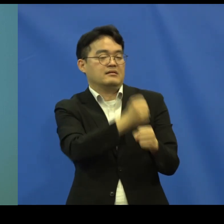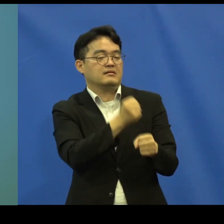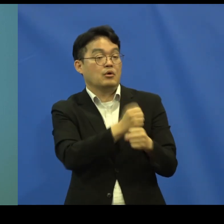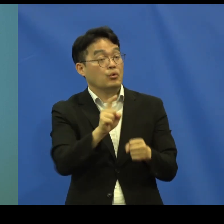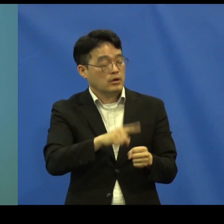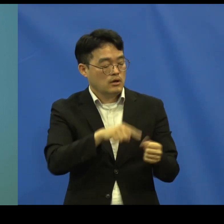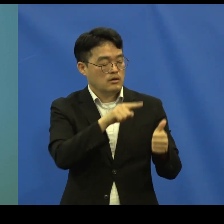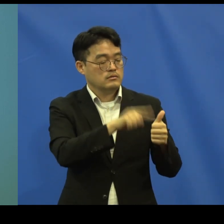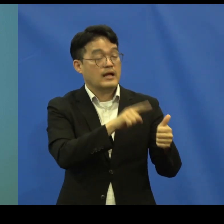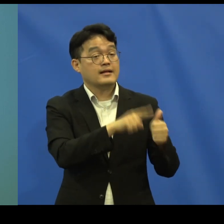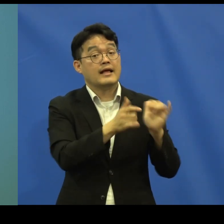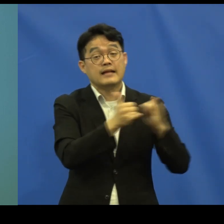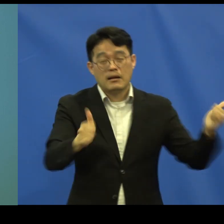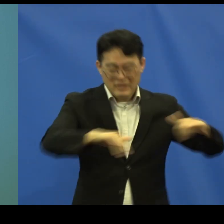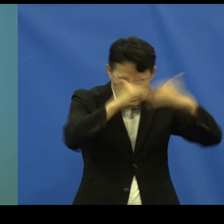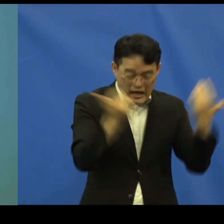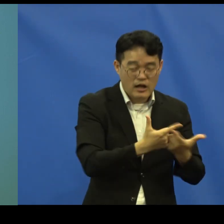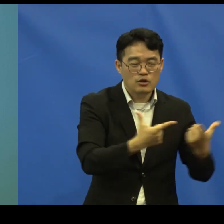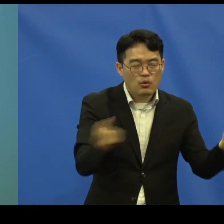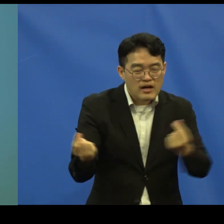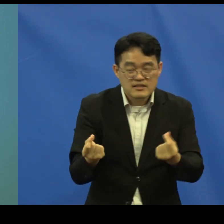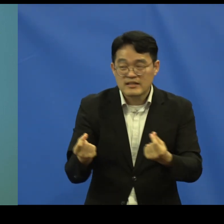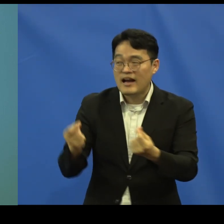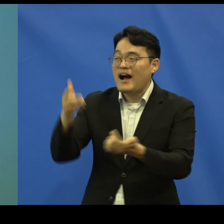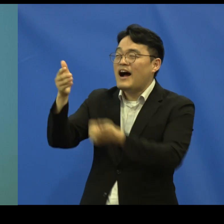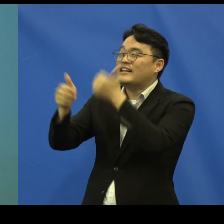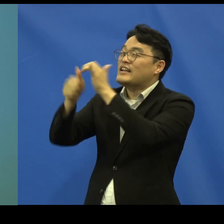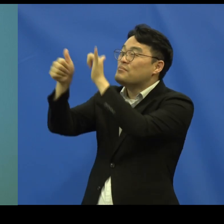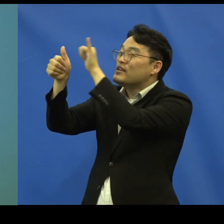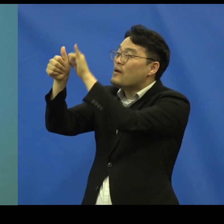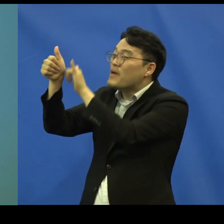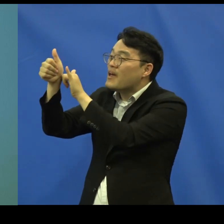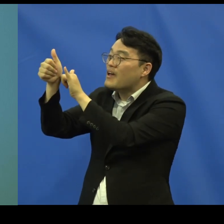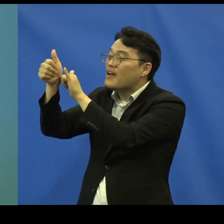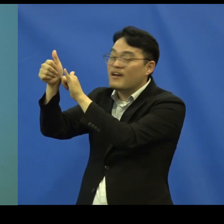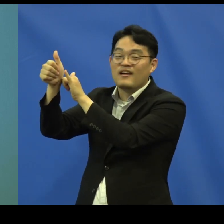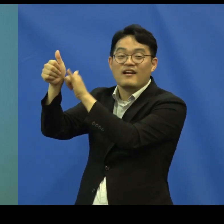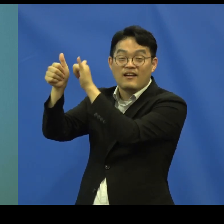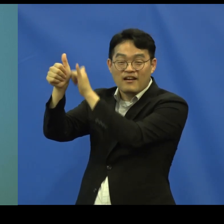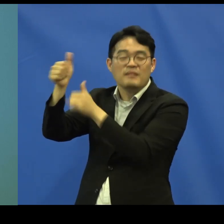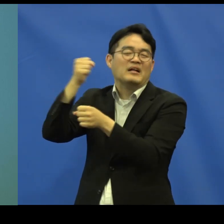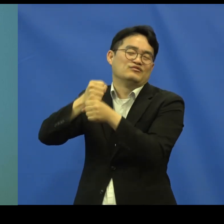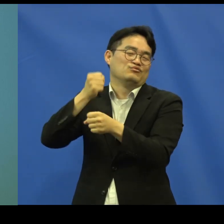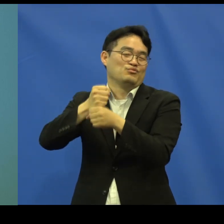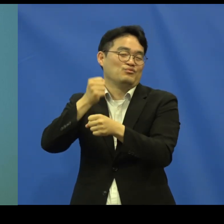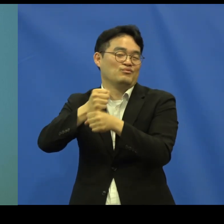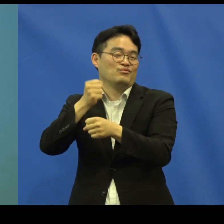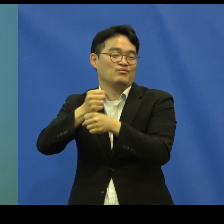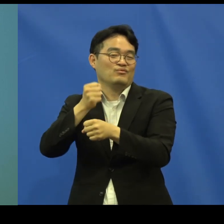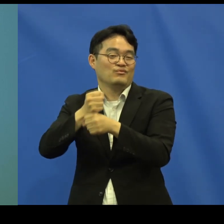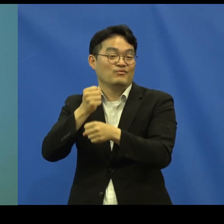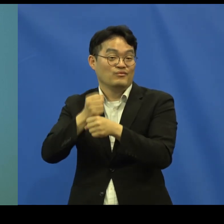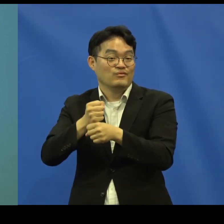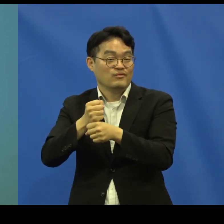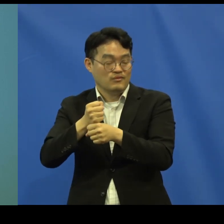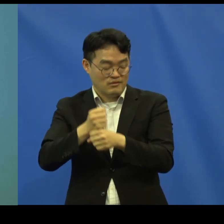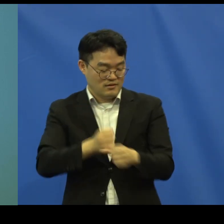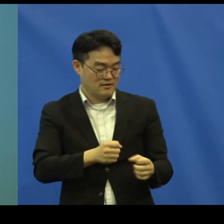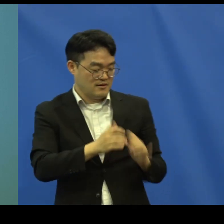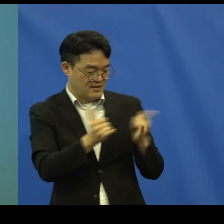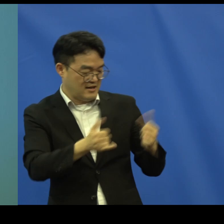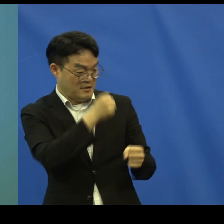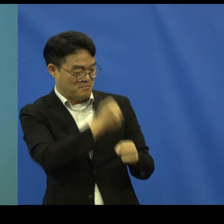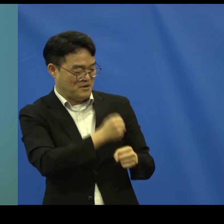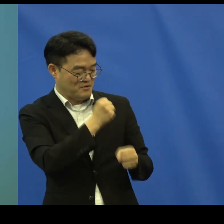받고 살아가는 사람들. 자, 하나님은 본래 인간을 예배하는 존재로 만드셨습니다. 피조물인